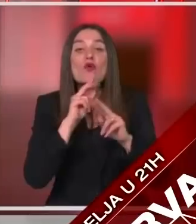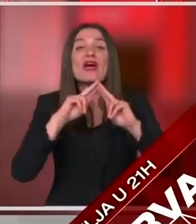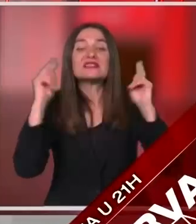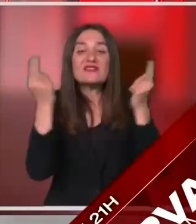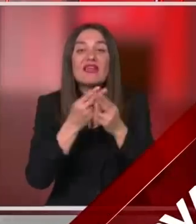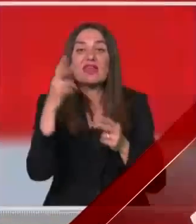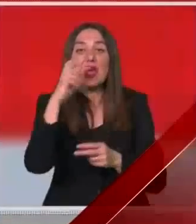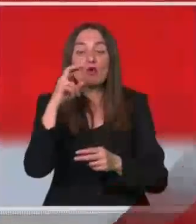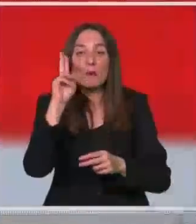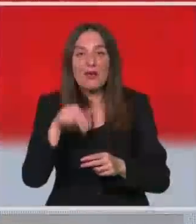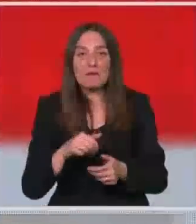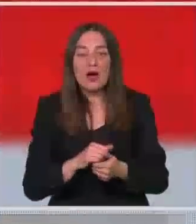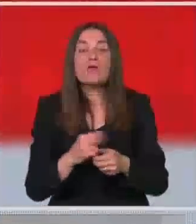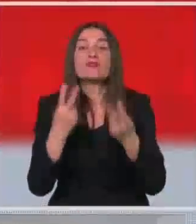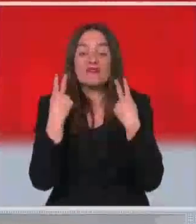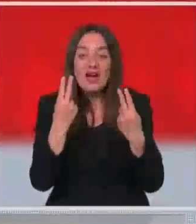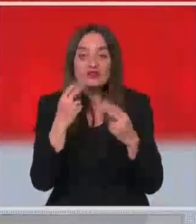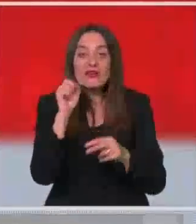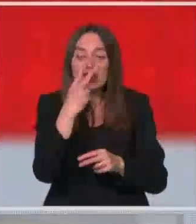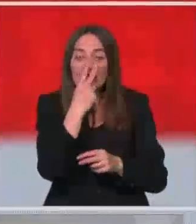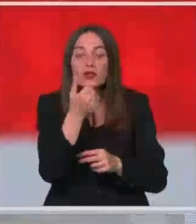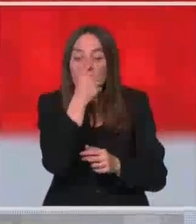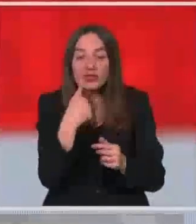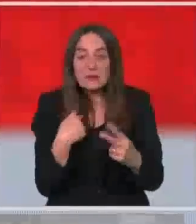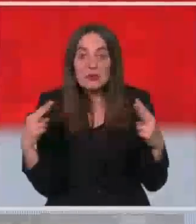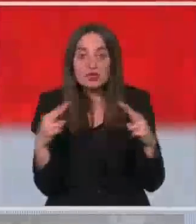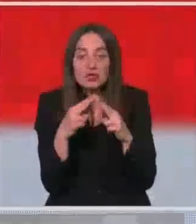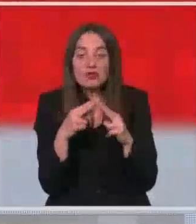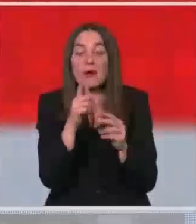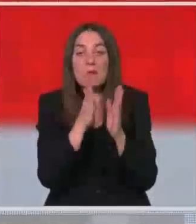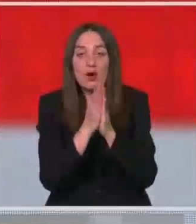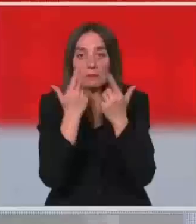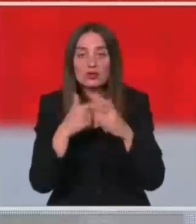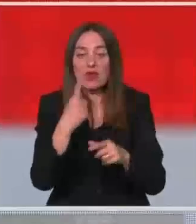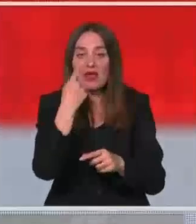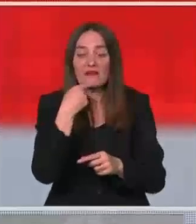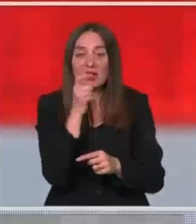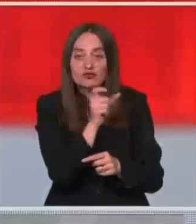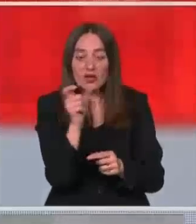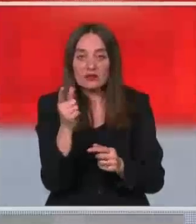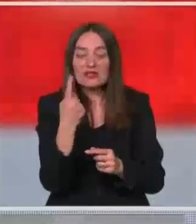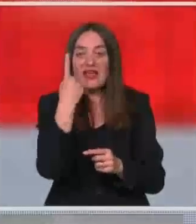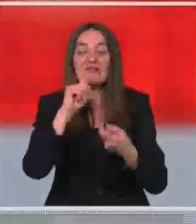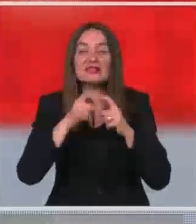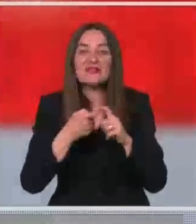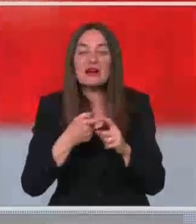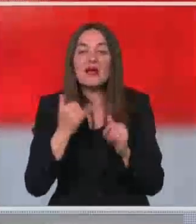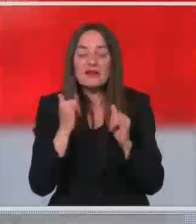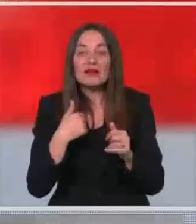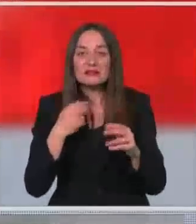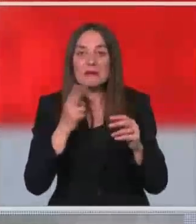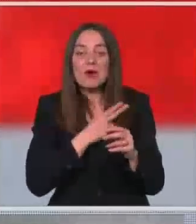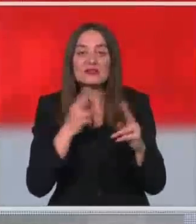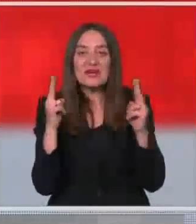ikada u ekonomiji imao. Tako da, važno je da vidimo sa čime se suočavamo. Samo mi dozvolite, Jovana, jednu rečenicu, odnosno par rečenica oko jedne stvari. Danas imao